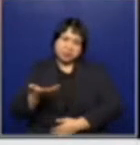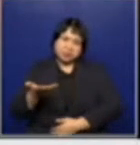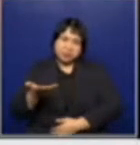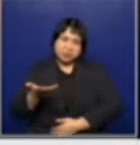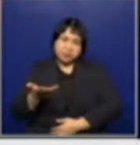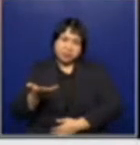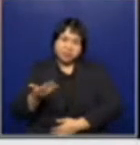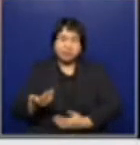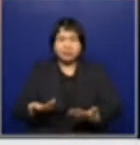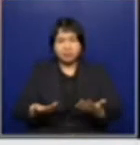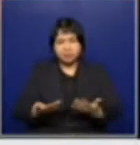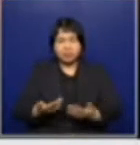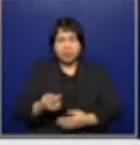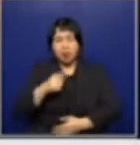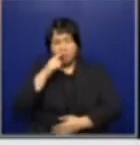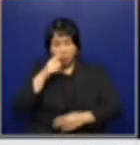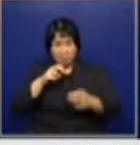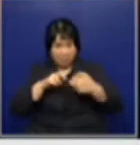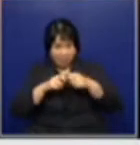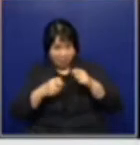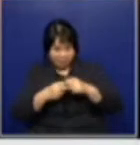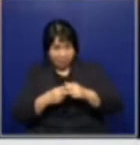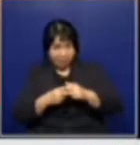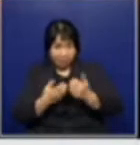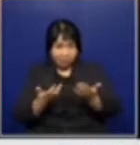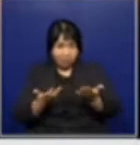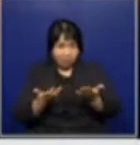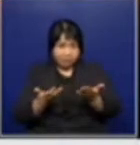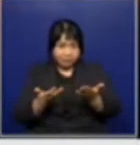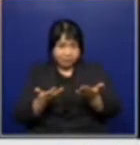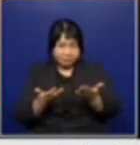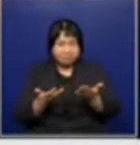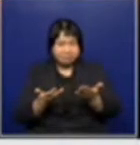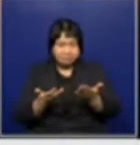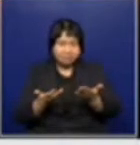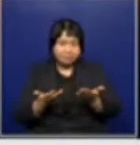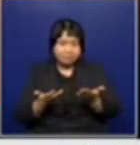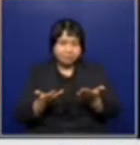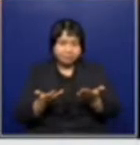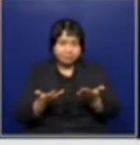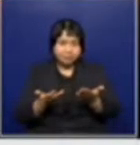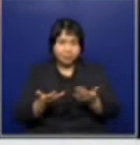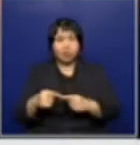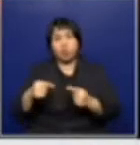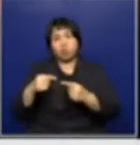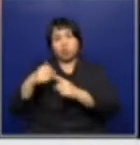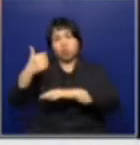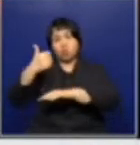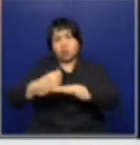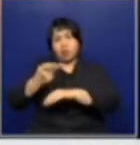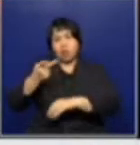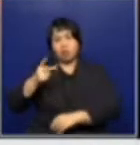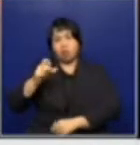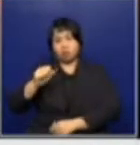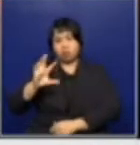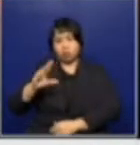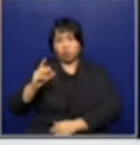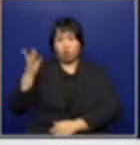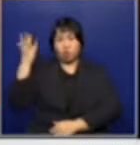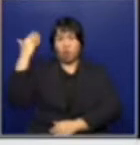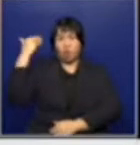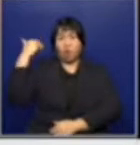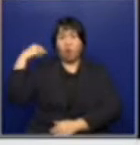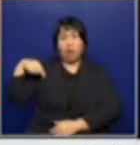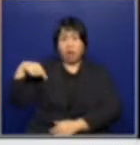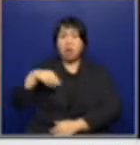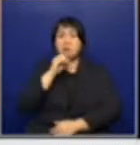เพราะเหตุของทุกข์นั้นมันเกิดจากการที่หัวหน้าคสช.ในสมัยนั้นที่